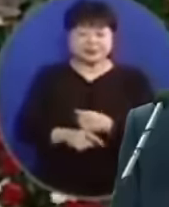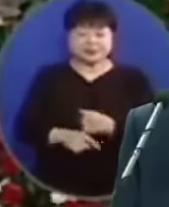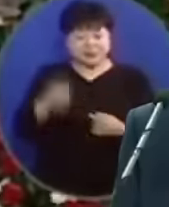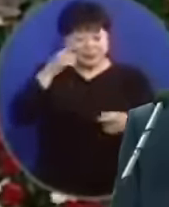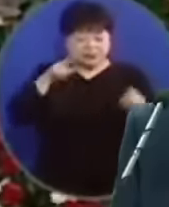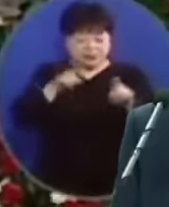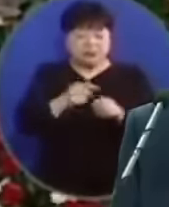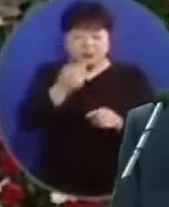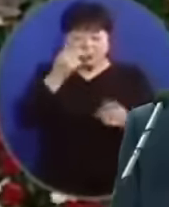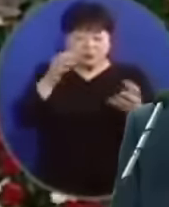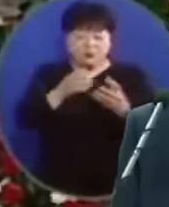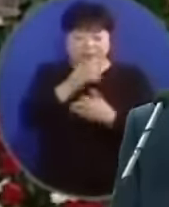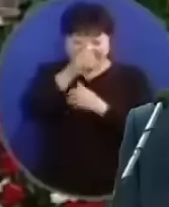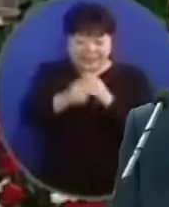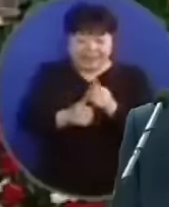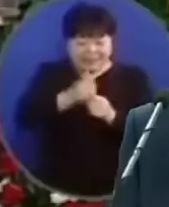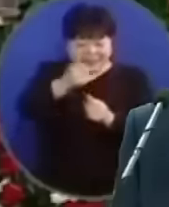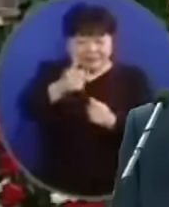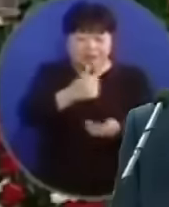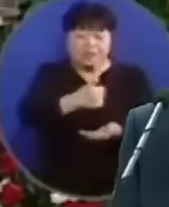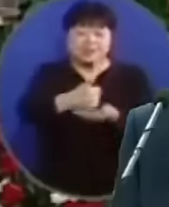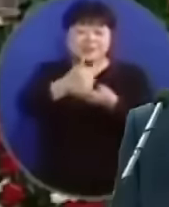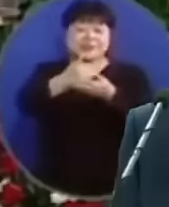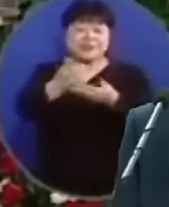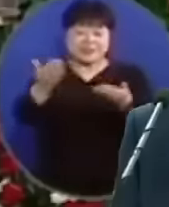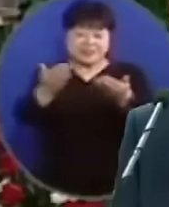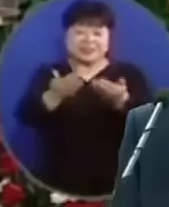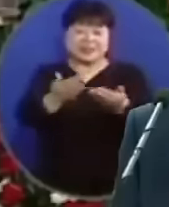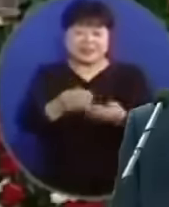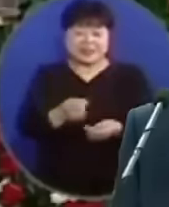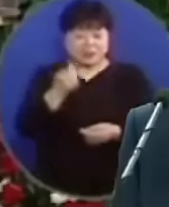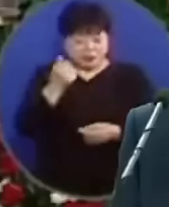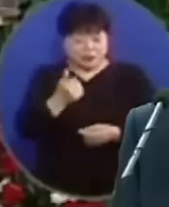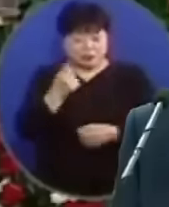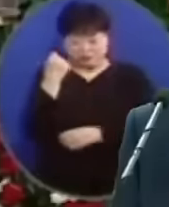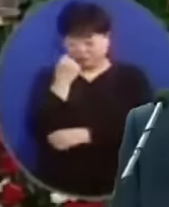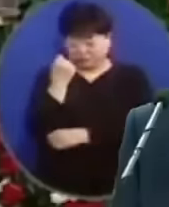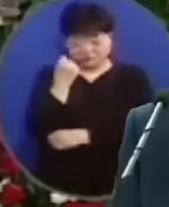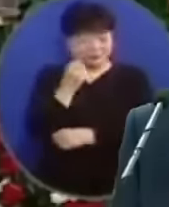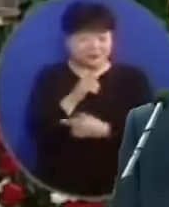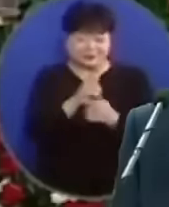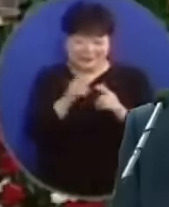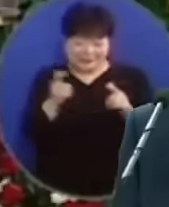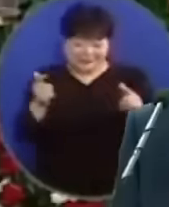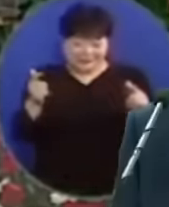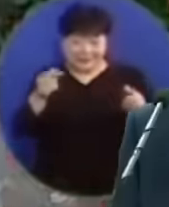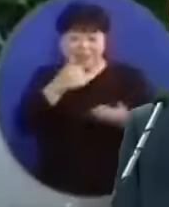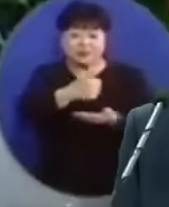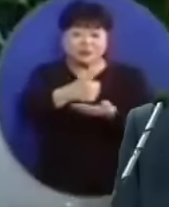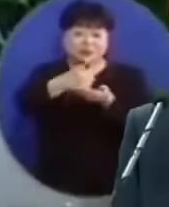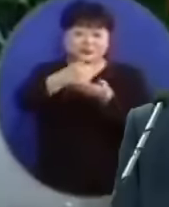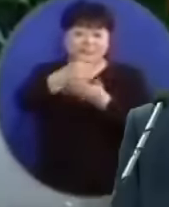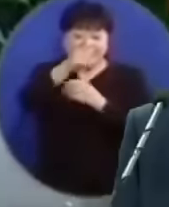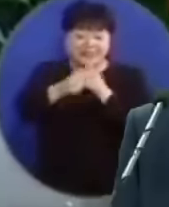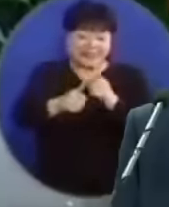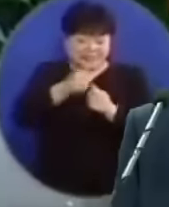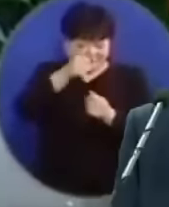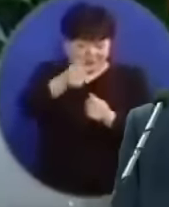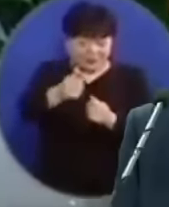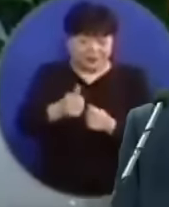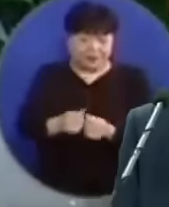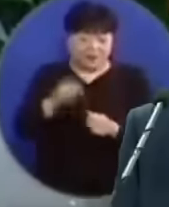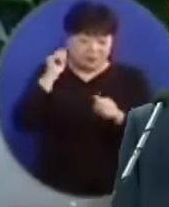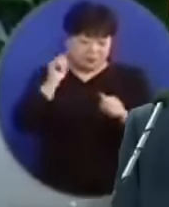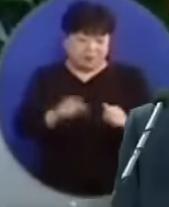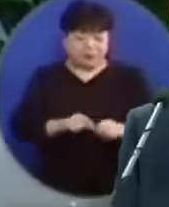다하고 목숨을 다하여 주 하나님을 섬기는 일에 조금도 흔들리지 않았었습니다. 주님은 하나님의